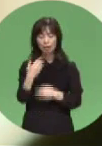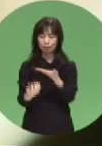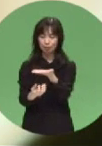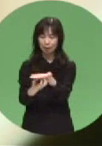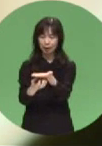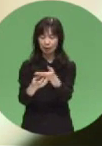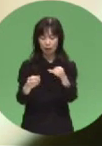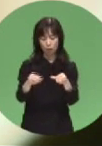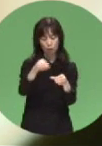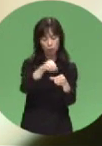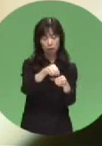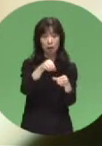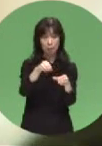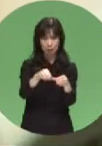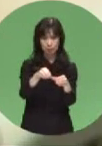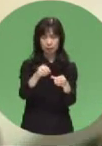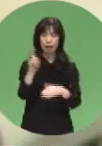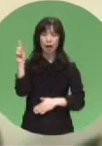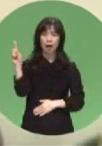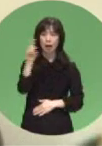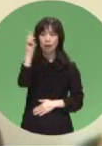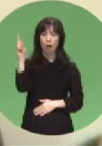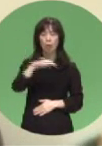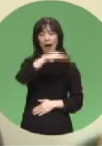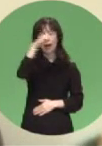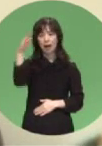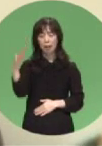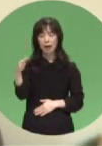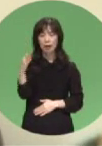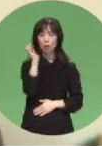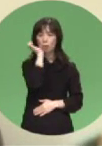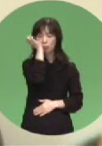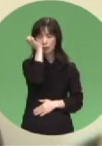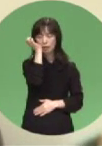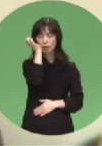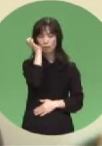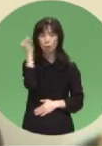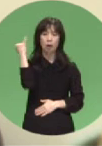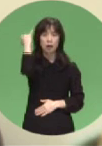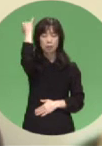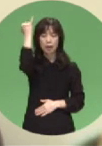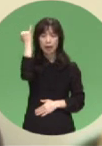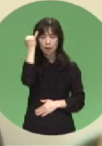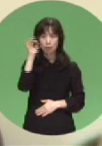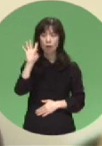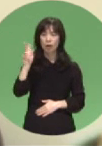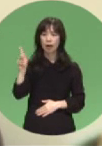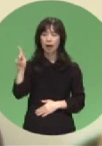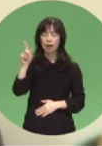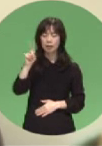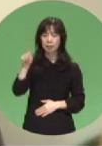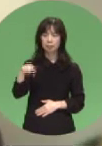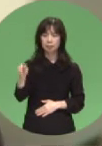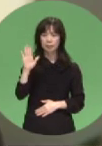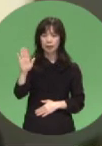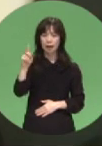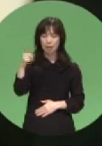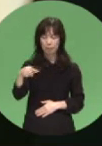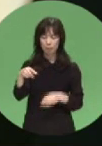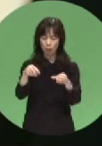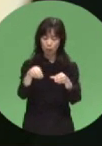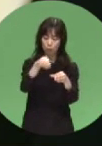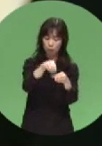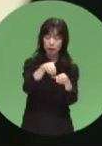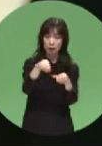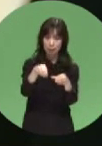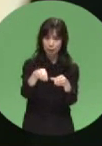。あとは生駒山の名水をイメージしました金玉寒天を乗せております。和と